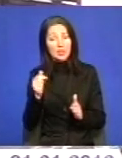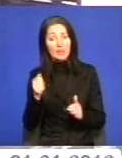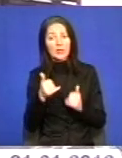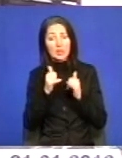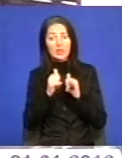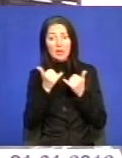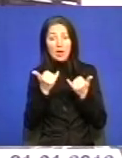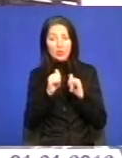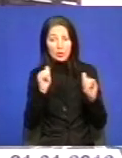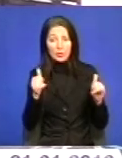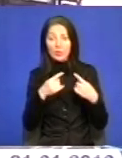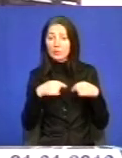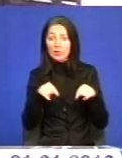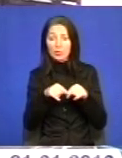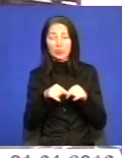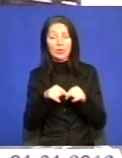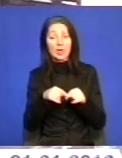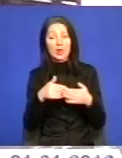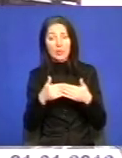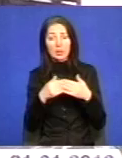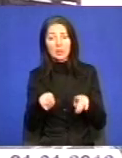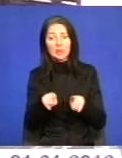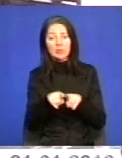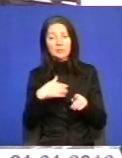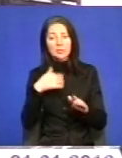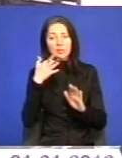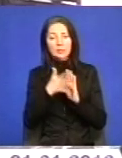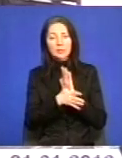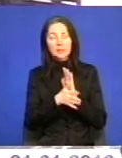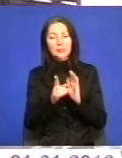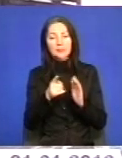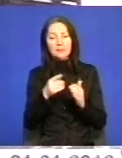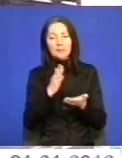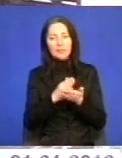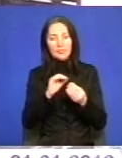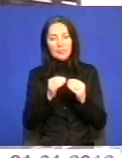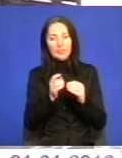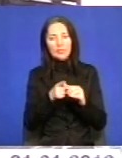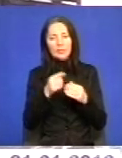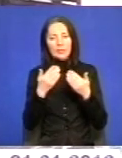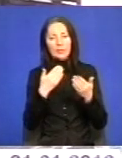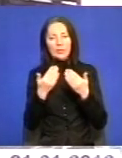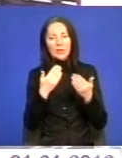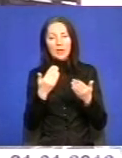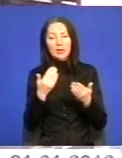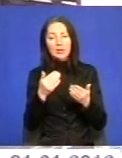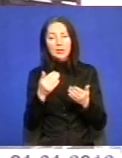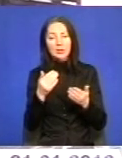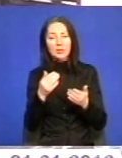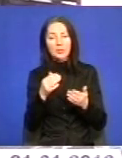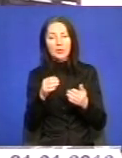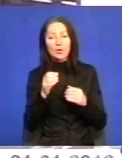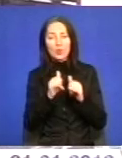розвиток інфраструктури громади. Одночасно ми розуміємо, що є проблеми, які стосуються безпосереднього